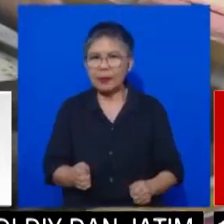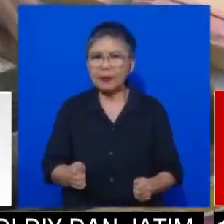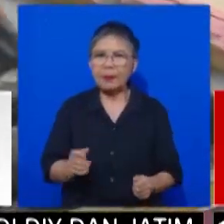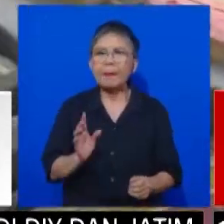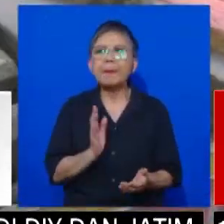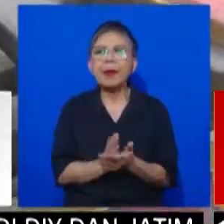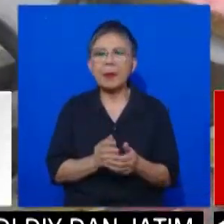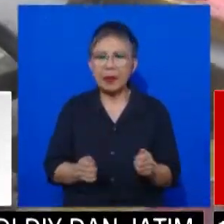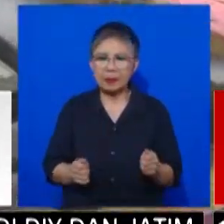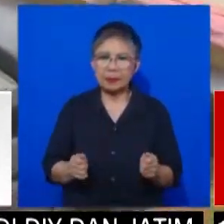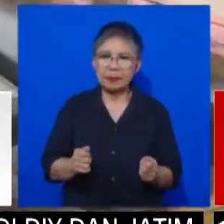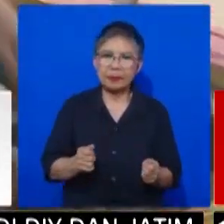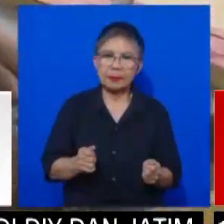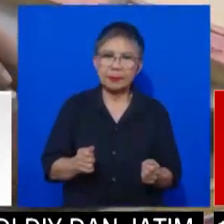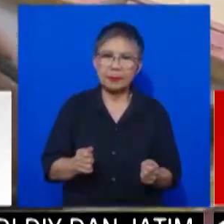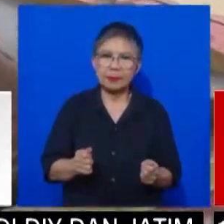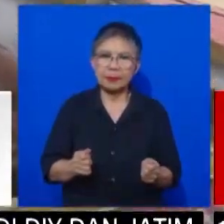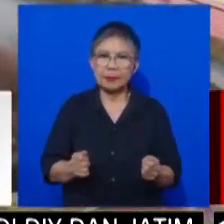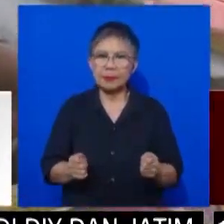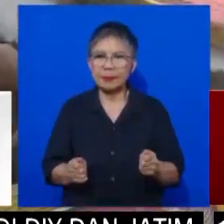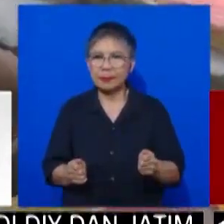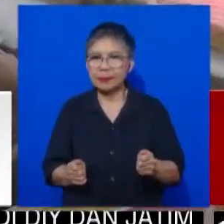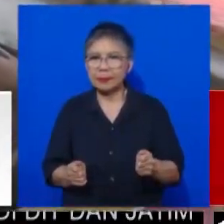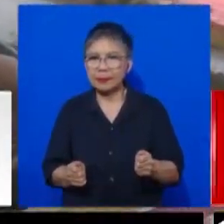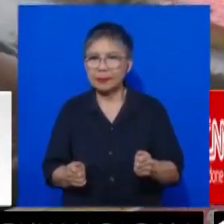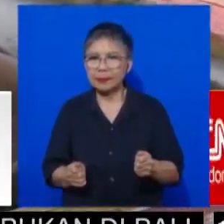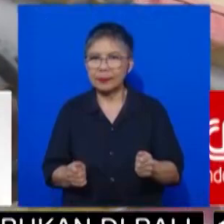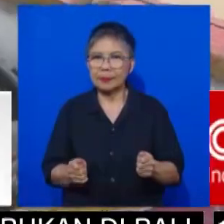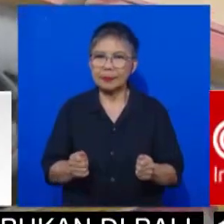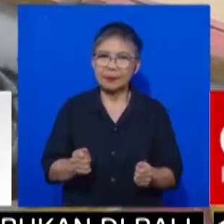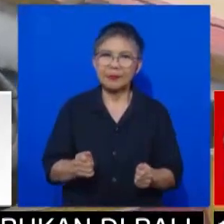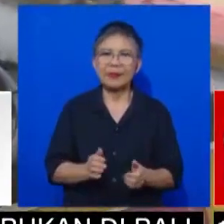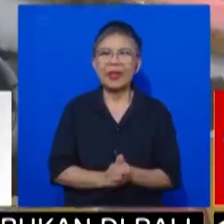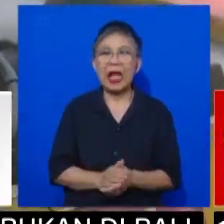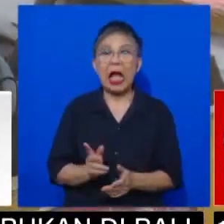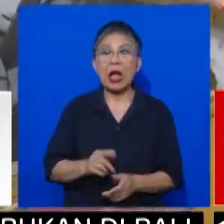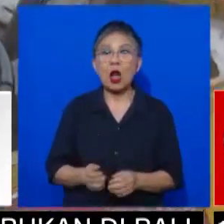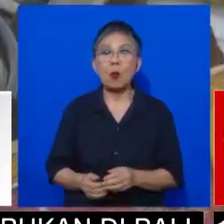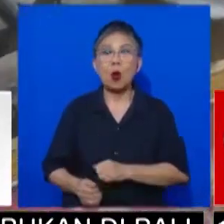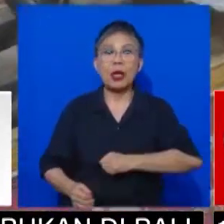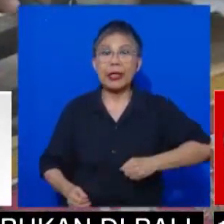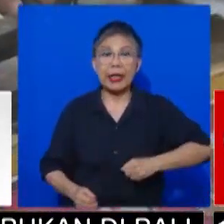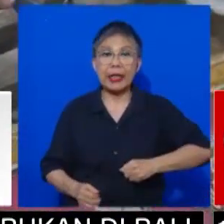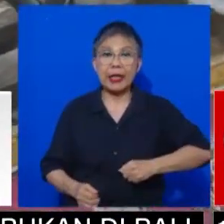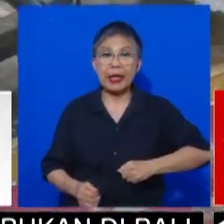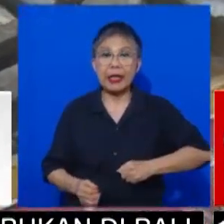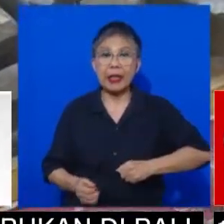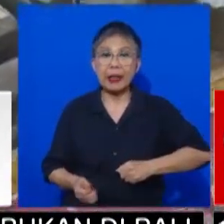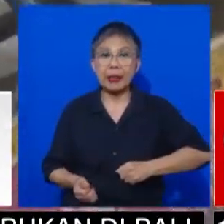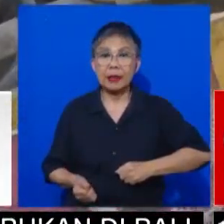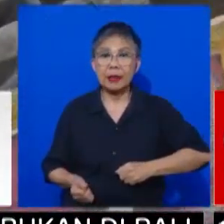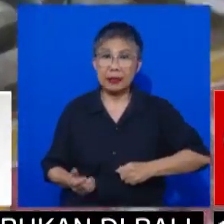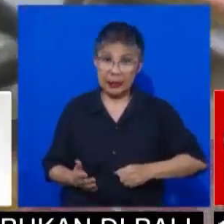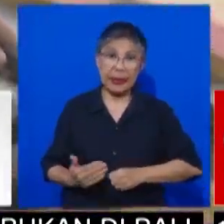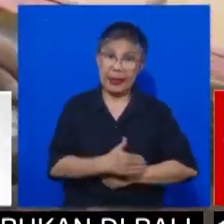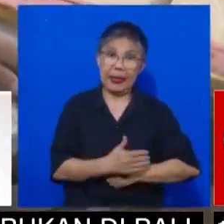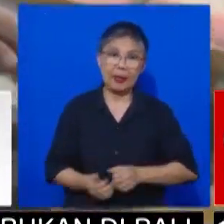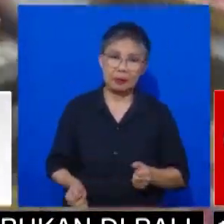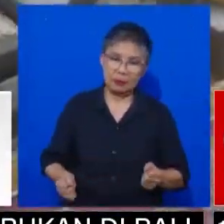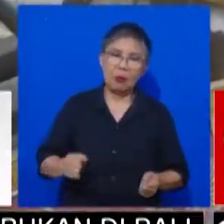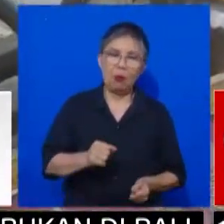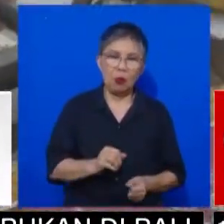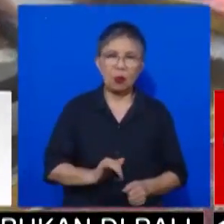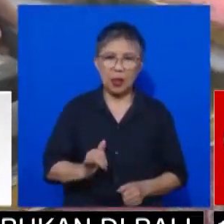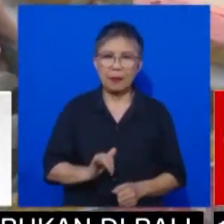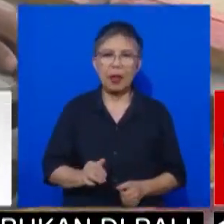Oke. Ya, diluruskan sejajar ini, Pak ya. Pak, dia ini kalau ke kiri juga, Pak ya, ada lunasnya, Pak ya. Oh,